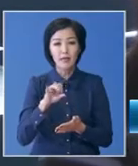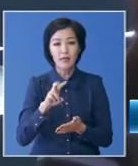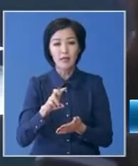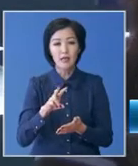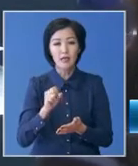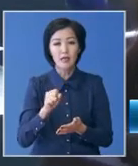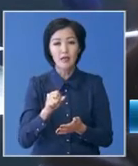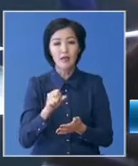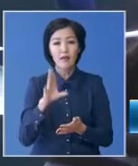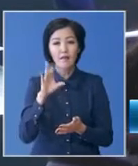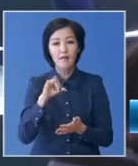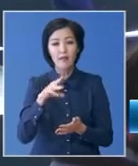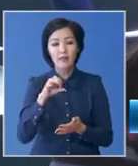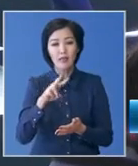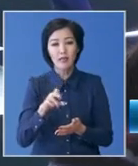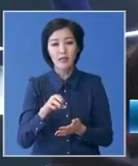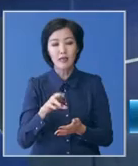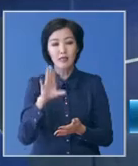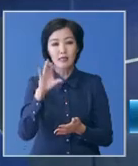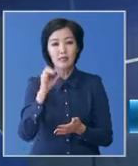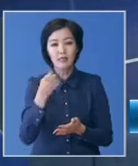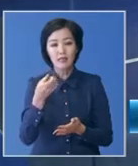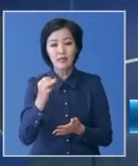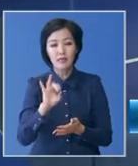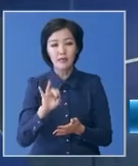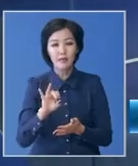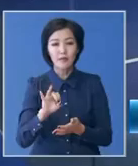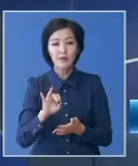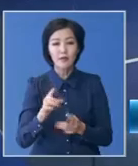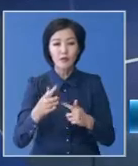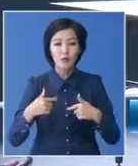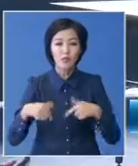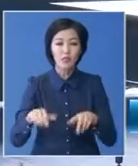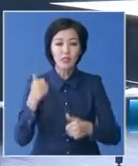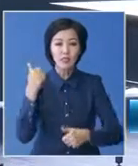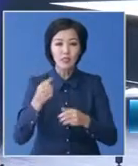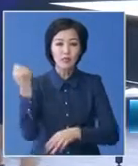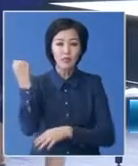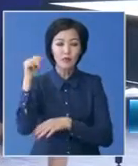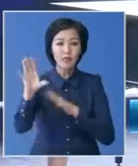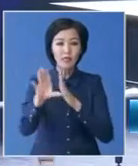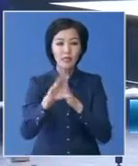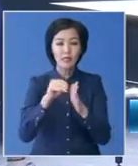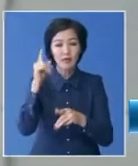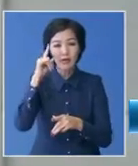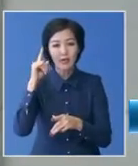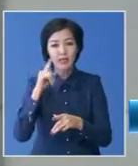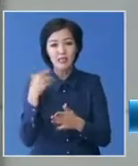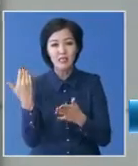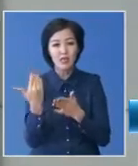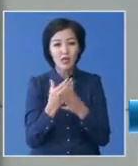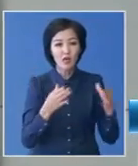Виталий, Иванкин Сергей деген спортшылар. Ұйымдастырушылардың айтуынша, осы жарыста жеңімпаздар іріктелініп, еліміздің жаңа